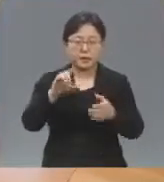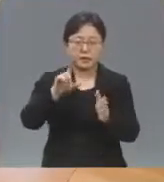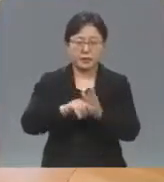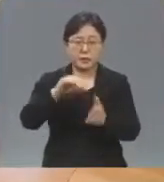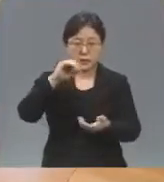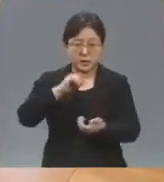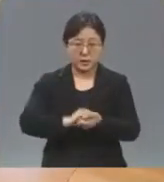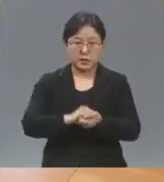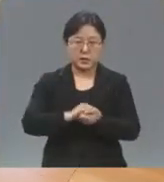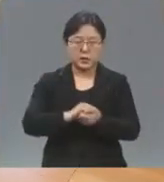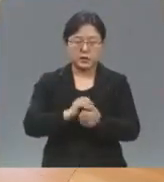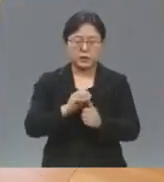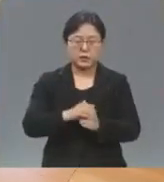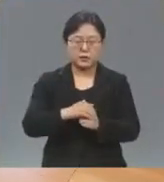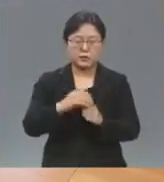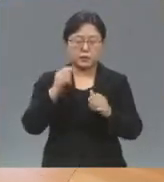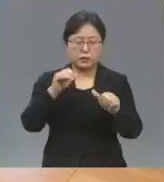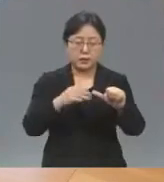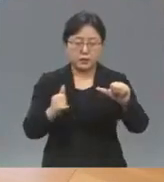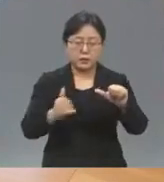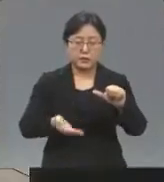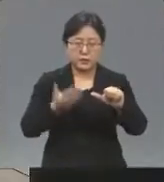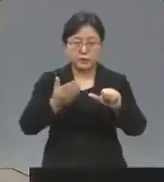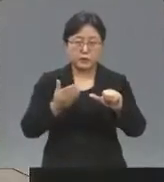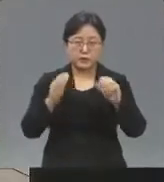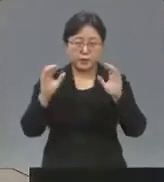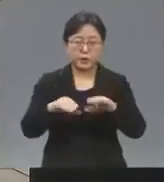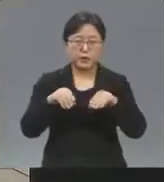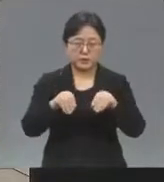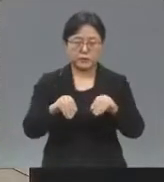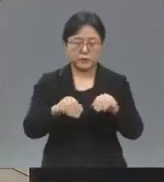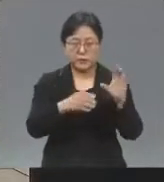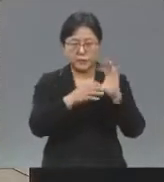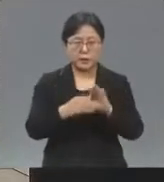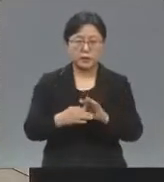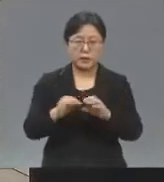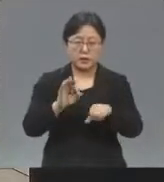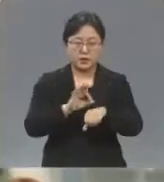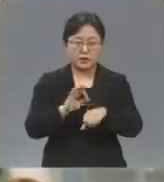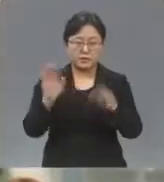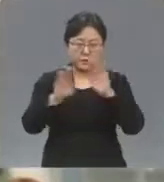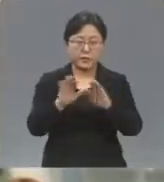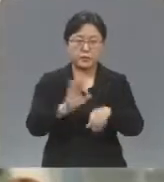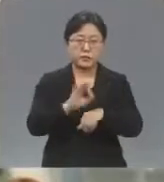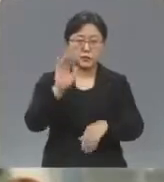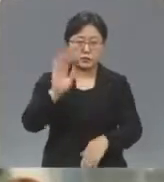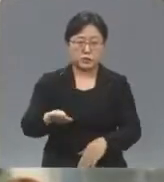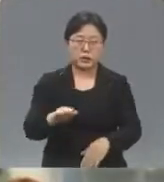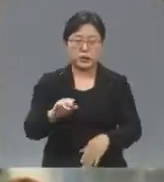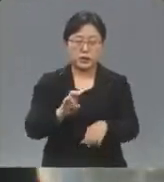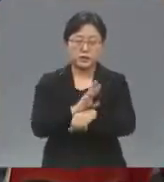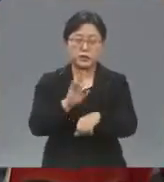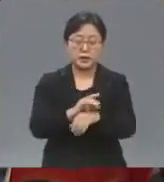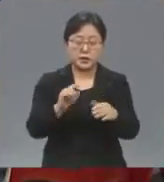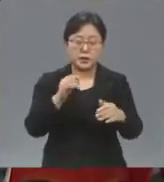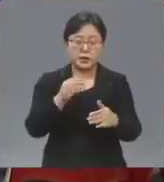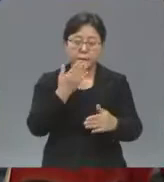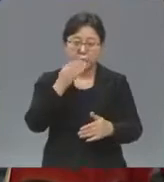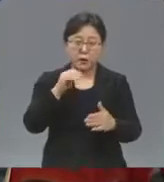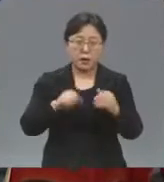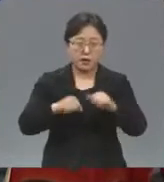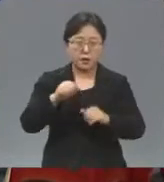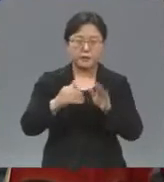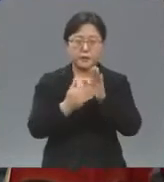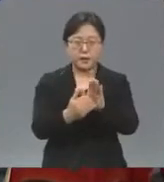5인이상 사적 모인 금지 등의 유지됩니다 밤 10시 이후 편의점 내 취식 행위가 제한되고 이